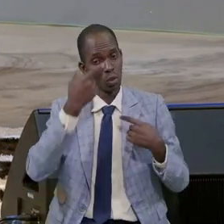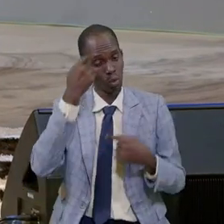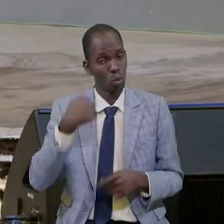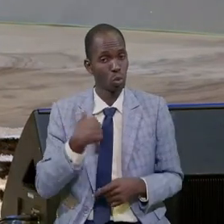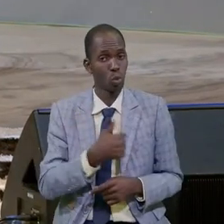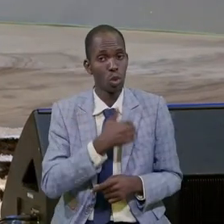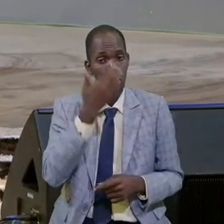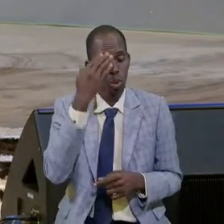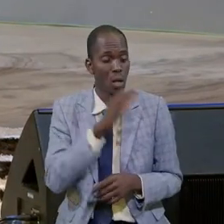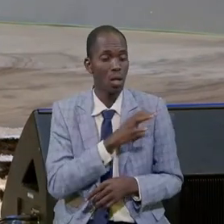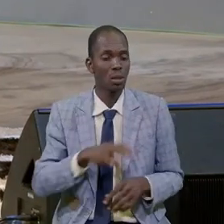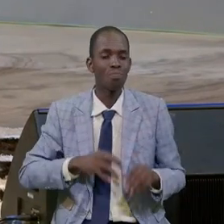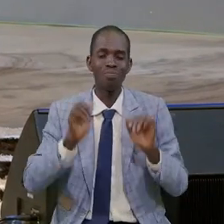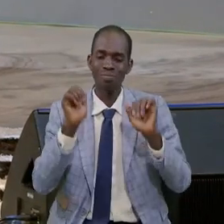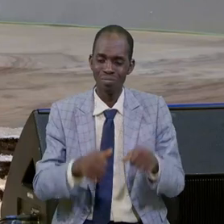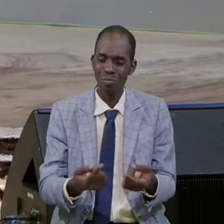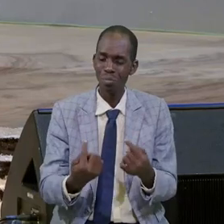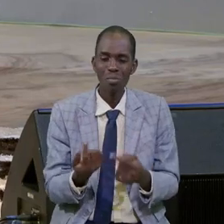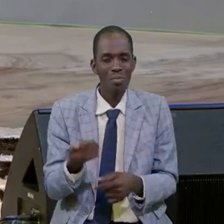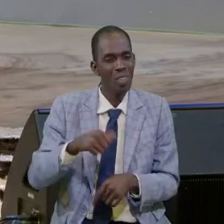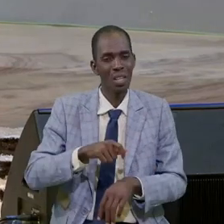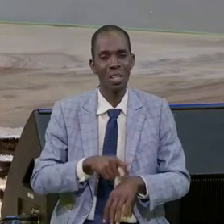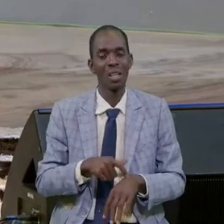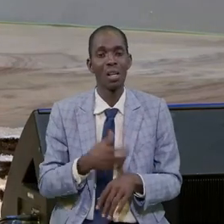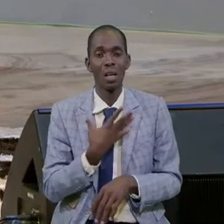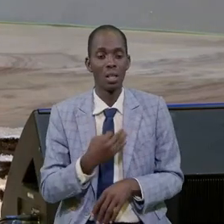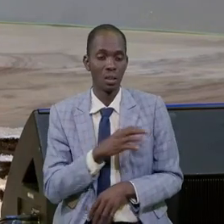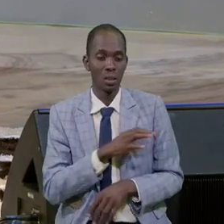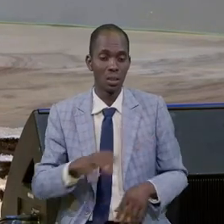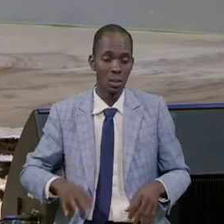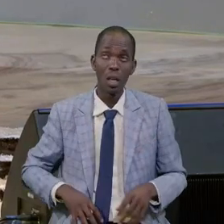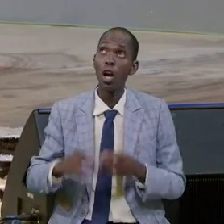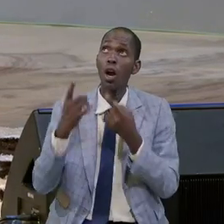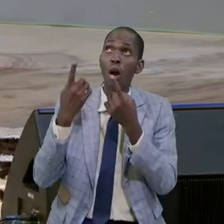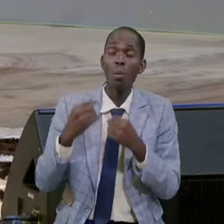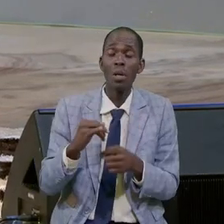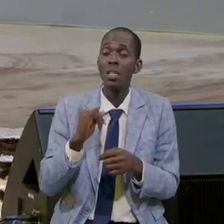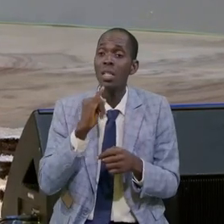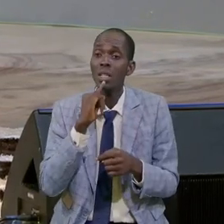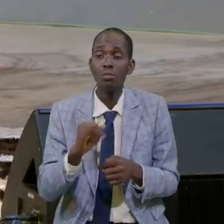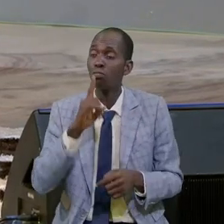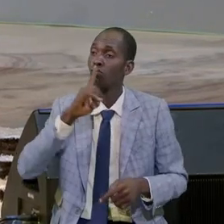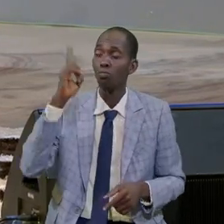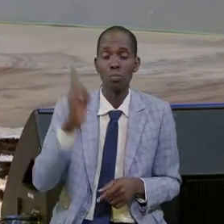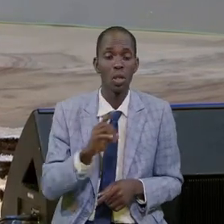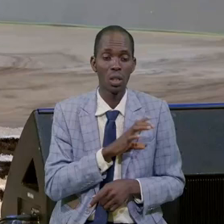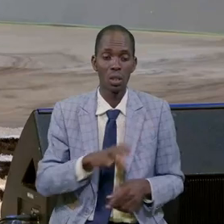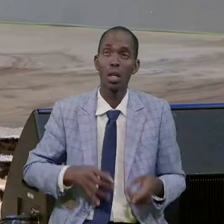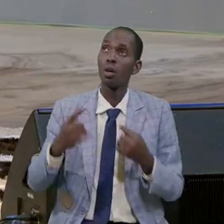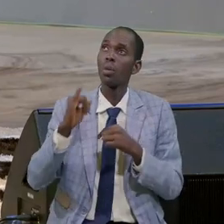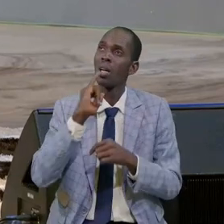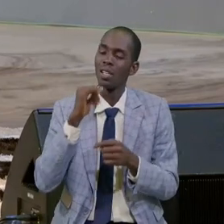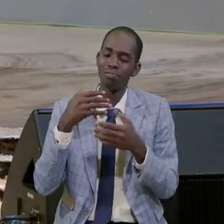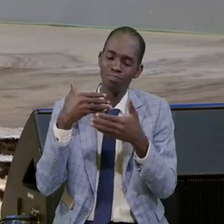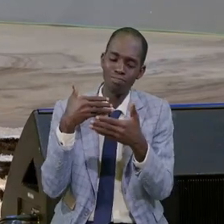vivez parce qu'on sait que Christ peut venir à tout moment et son avènement est imminent, sa venue est